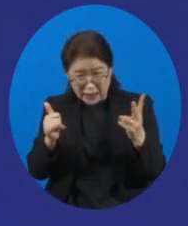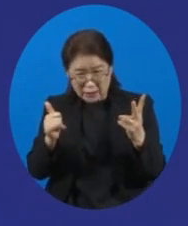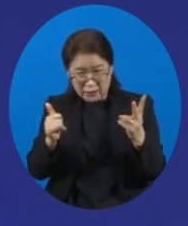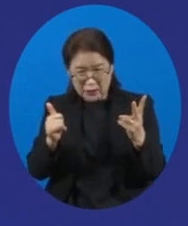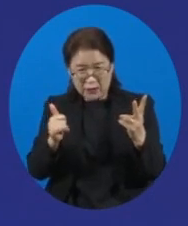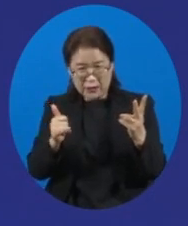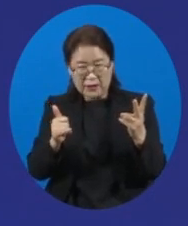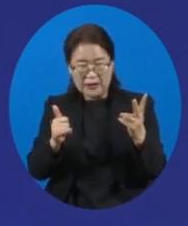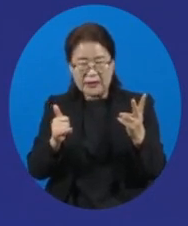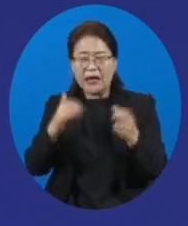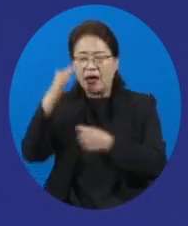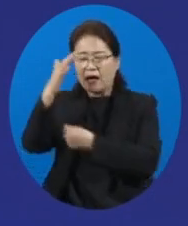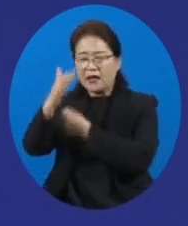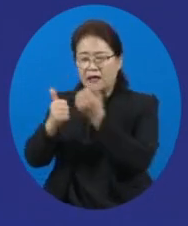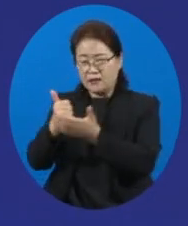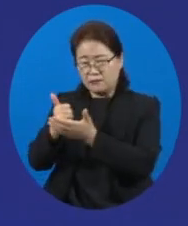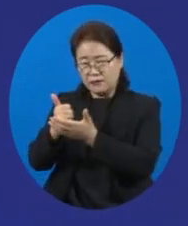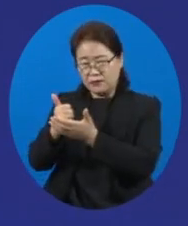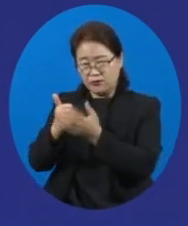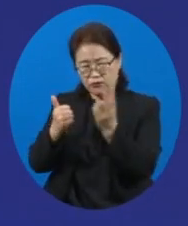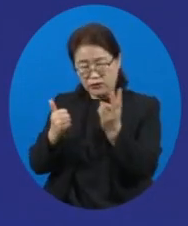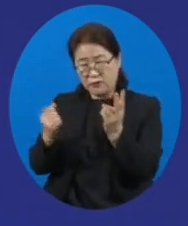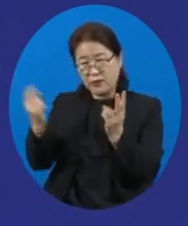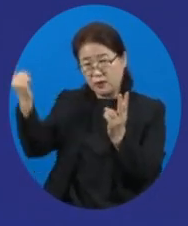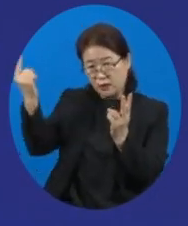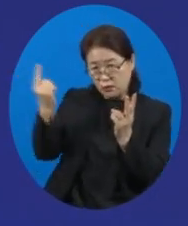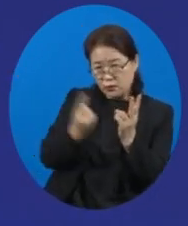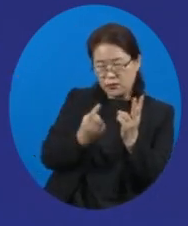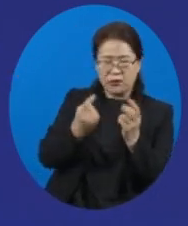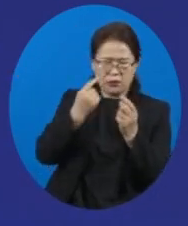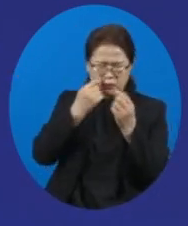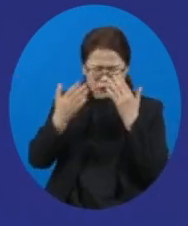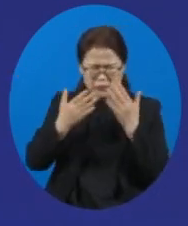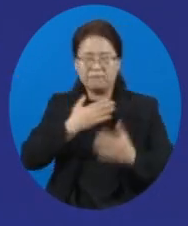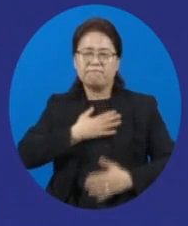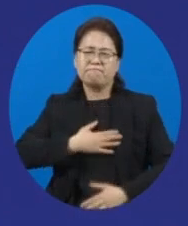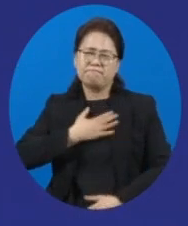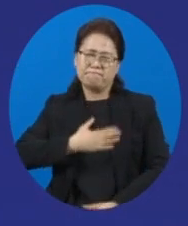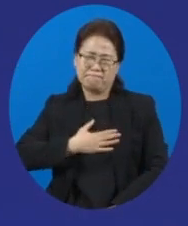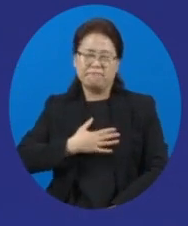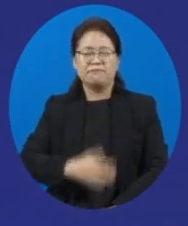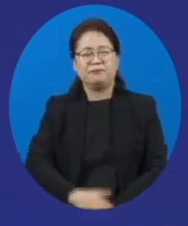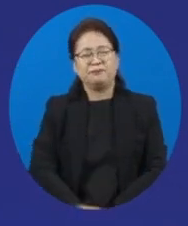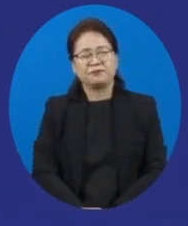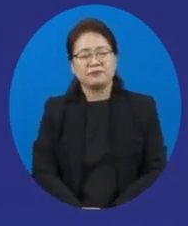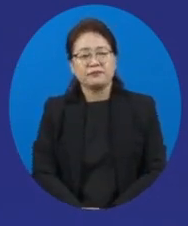지금 나를 향하여 오고 있다는 사실을 분명히 알았다는 거죠.